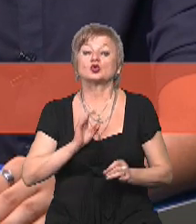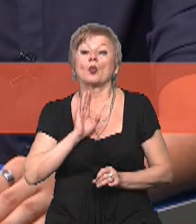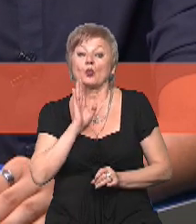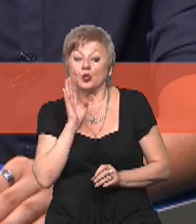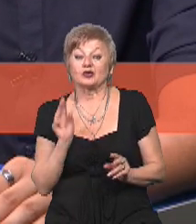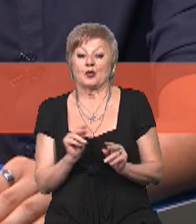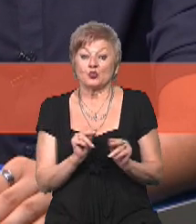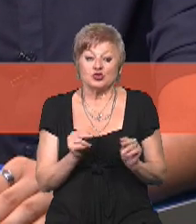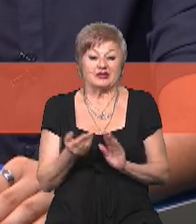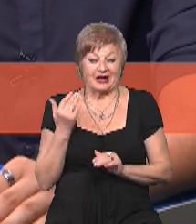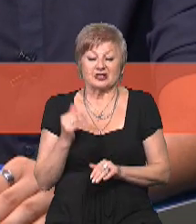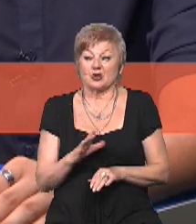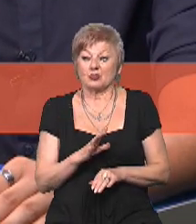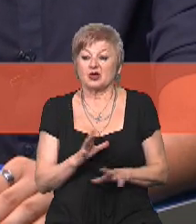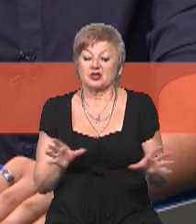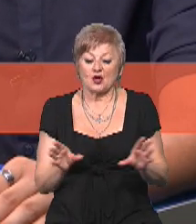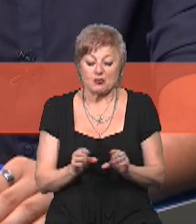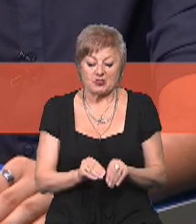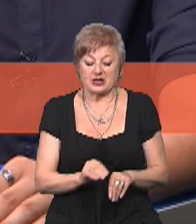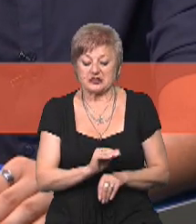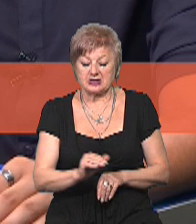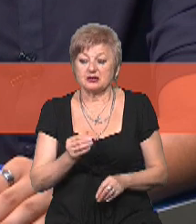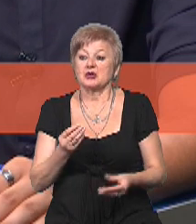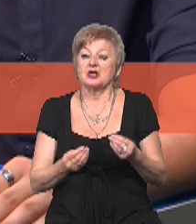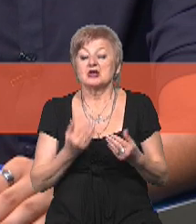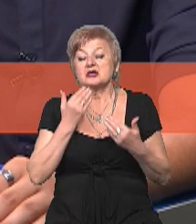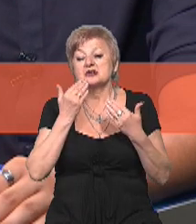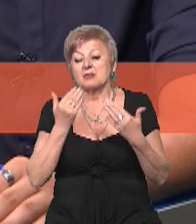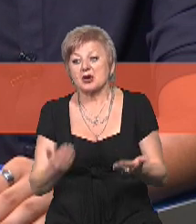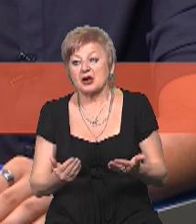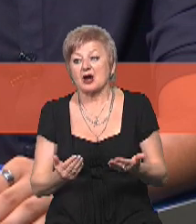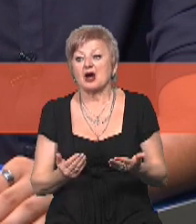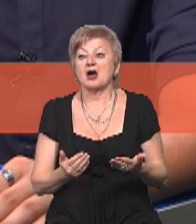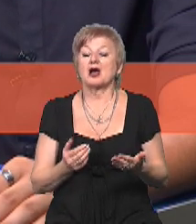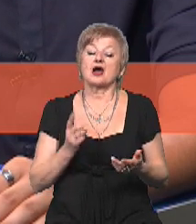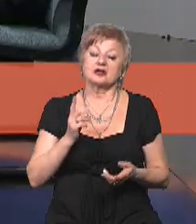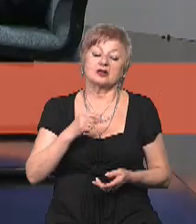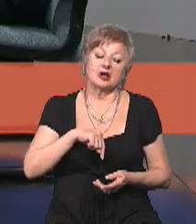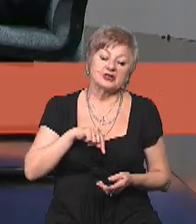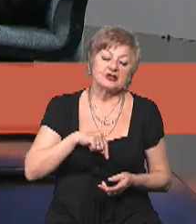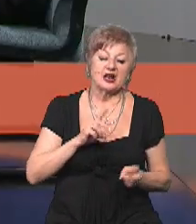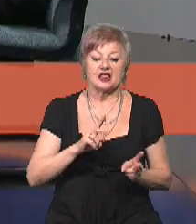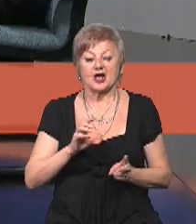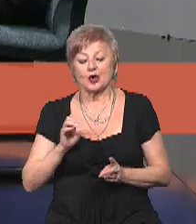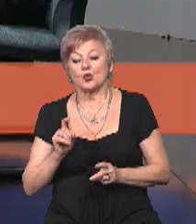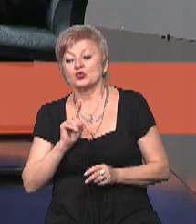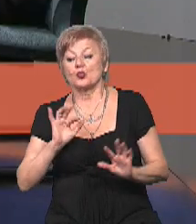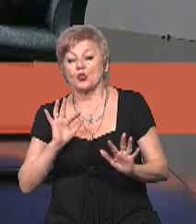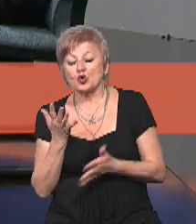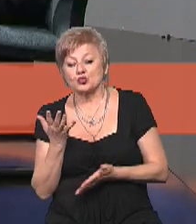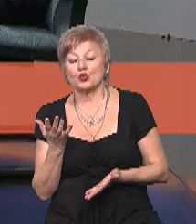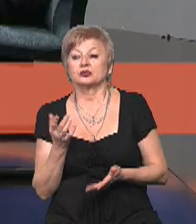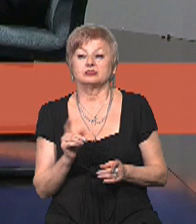зранку збирався з діточками та питав, який в них емоційний стан, який в них настрій, що в них